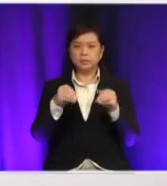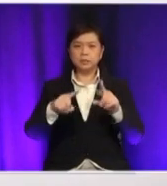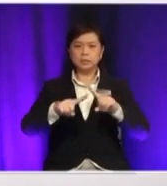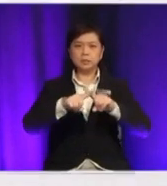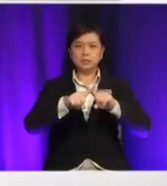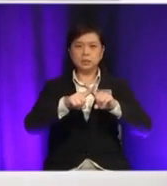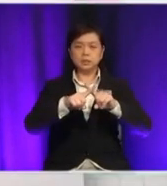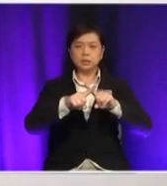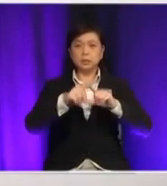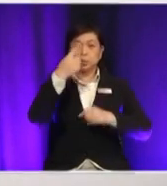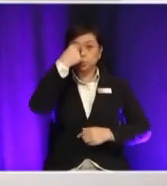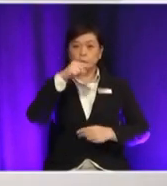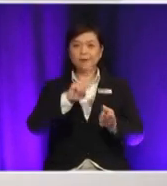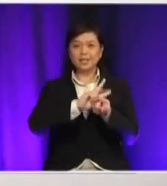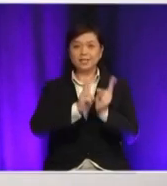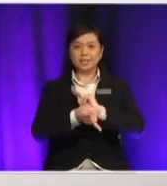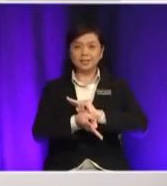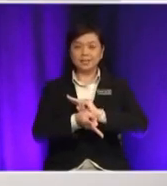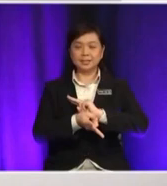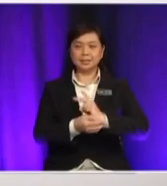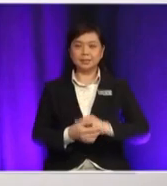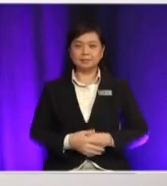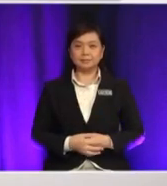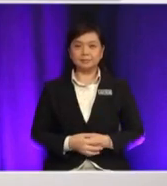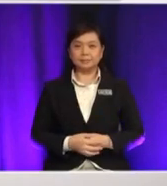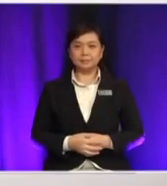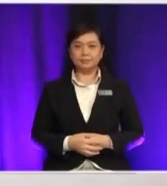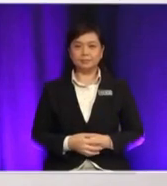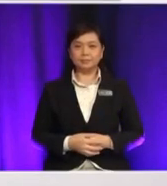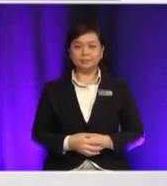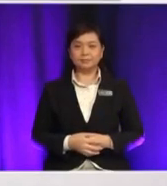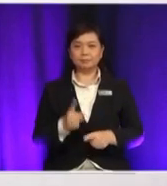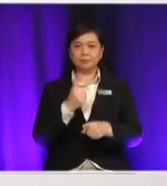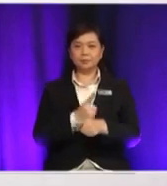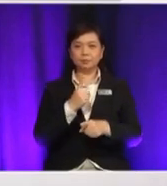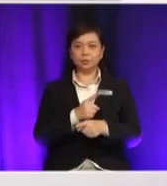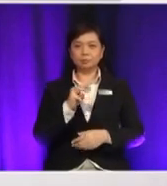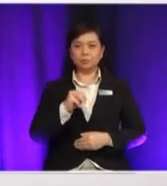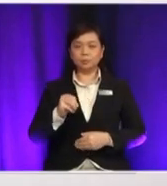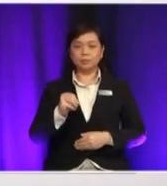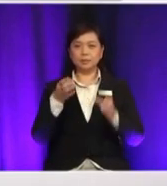untuk variasi ya Oke ini memanglah murid Cemerlang